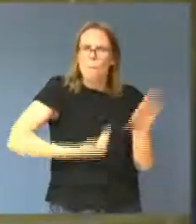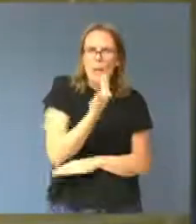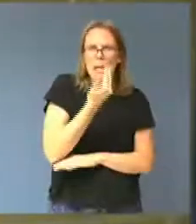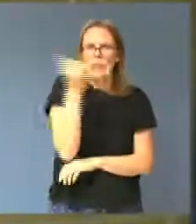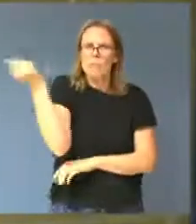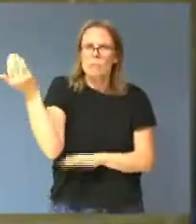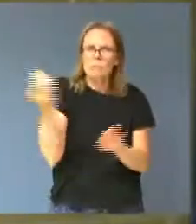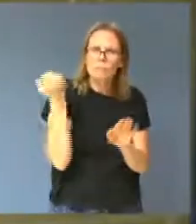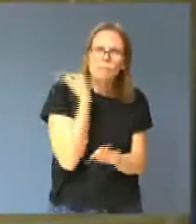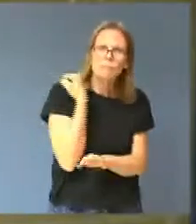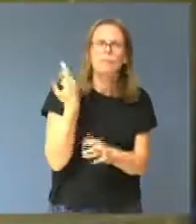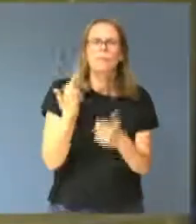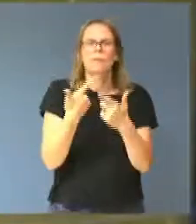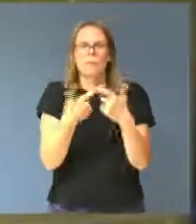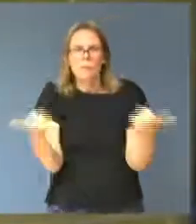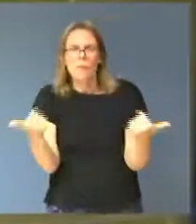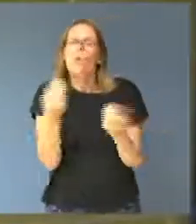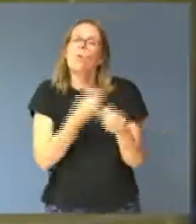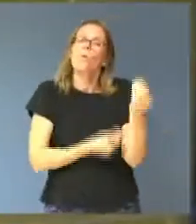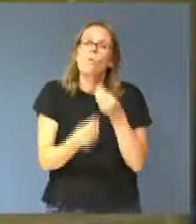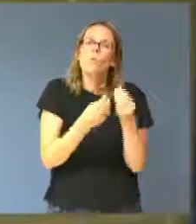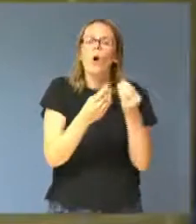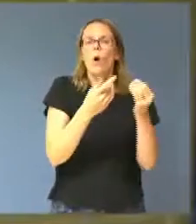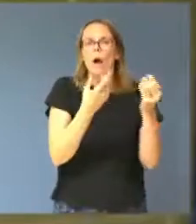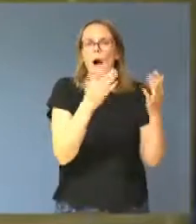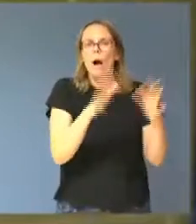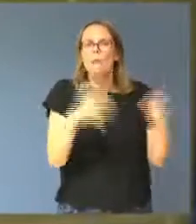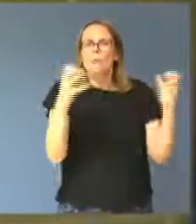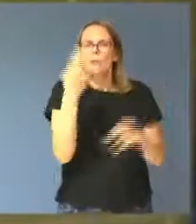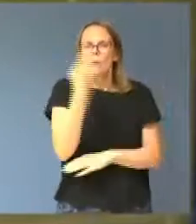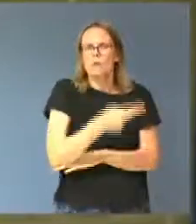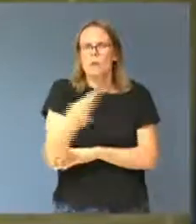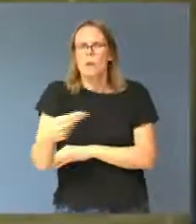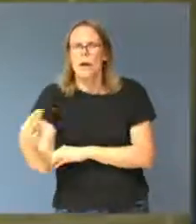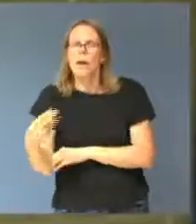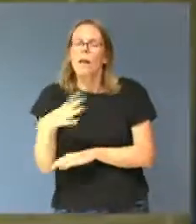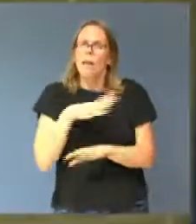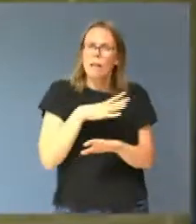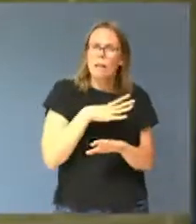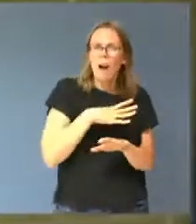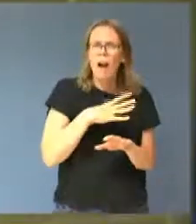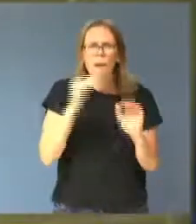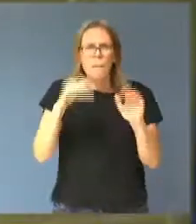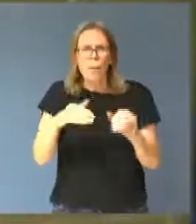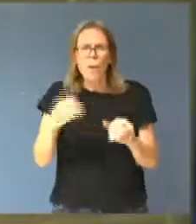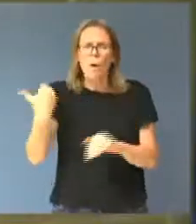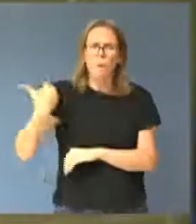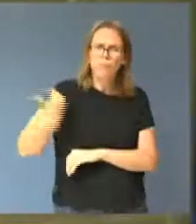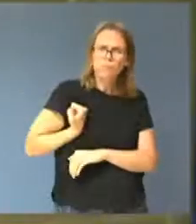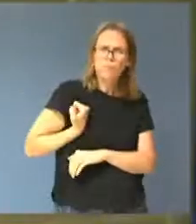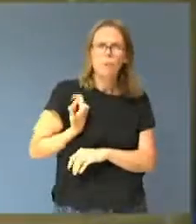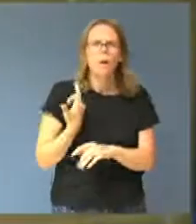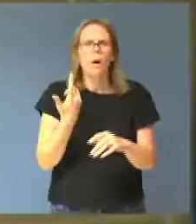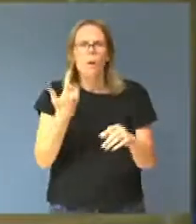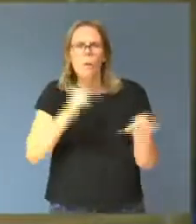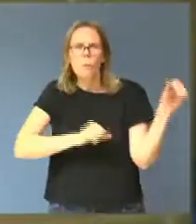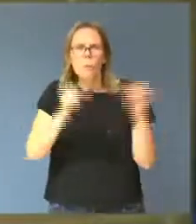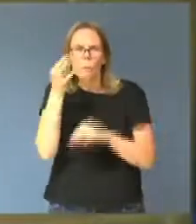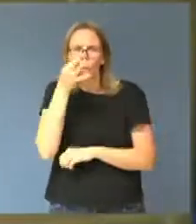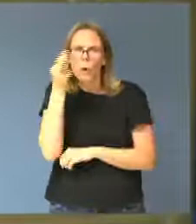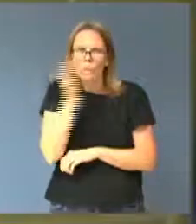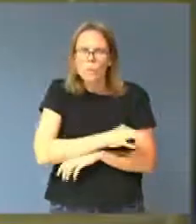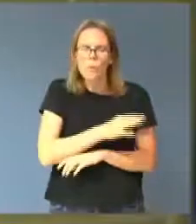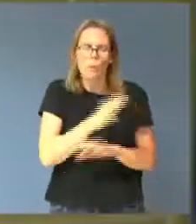en catimini à l'Assemblée nationale, prévoit l'injection de cellules humaines dans des embryons animaux et par un ignoble amendement fait passer